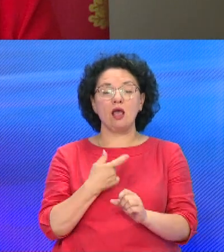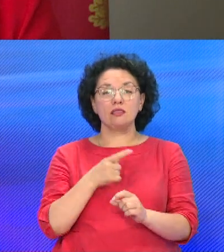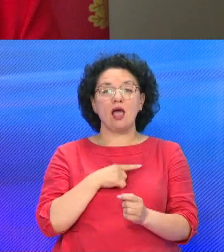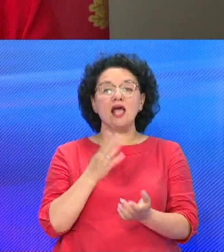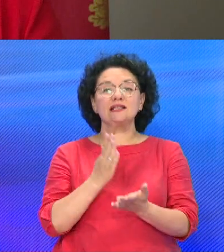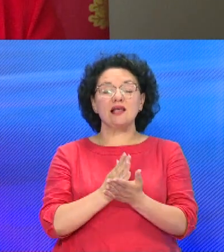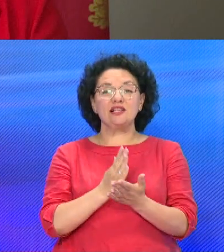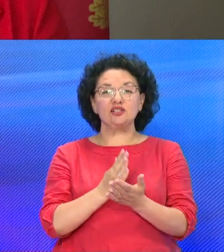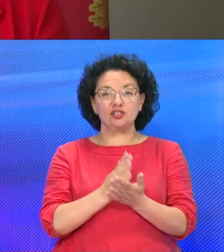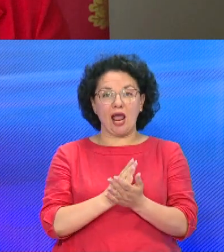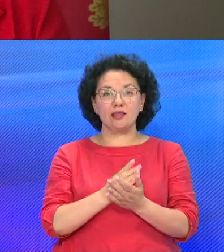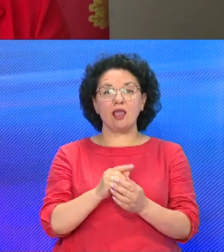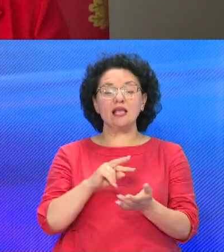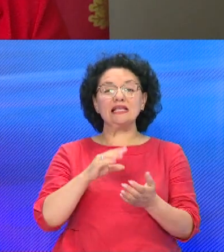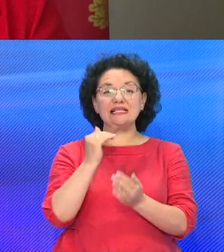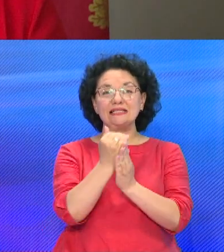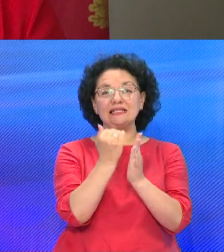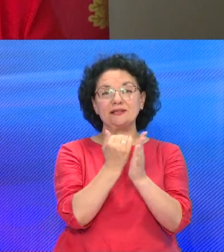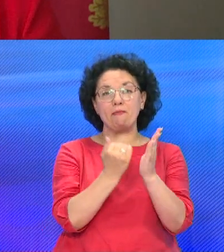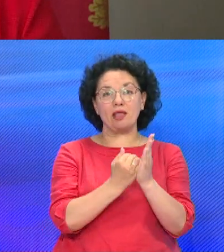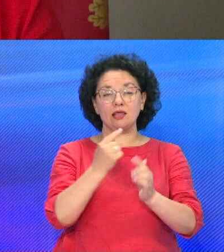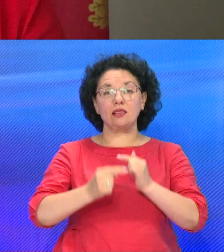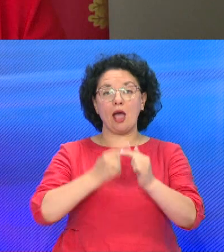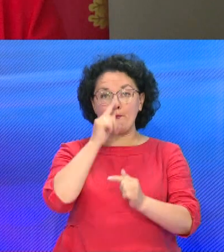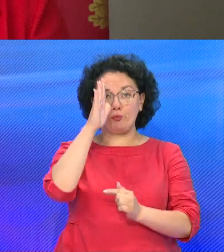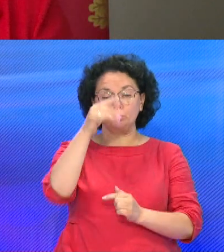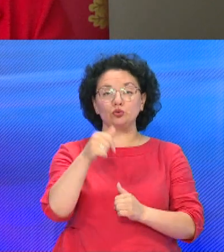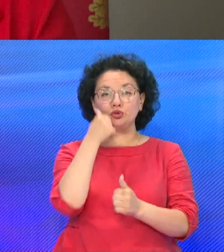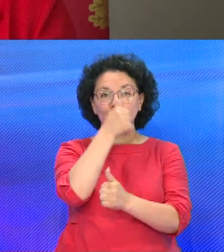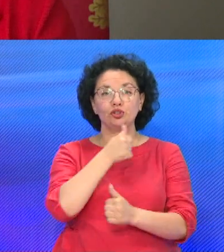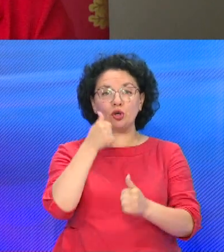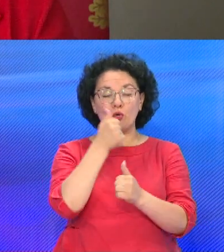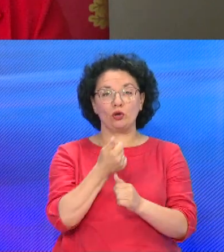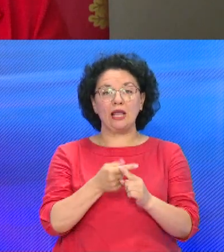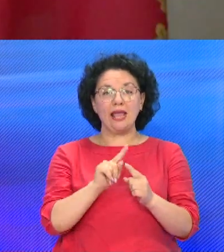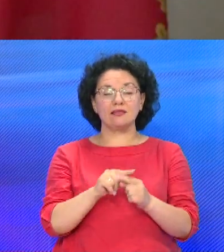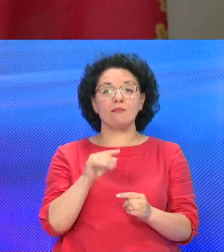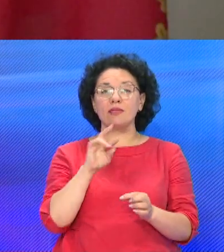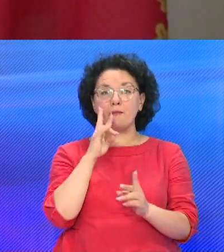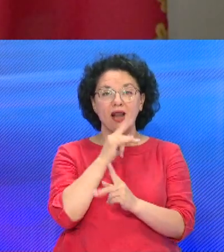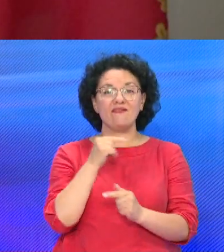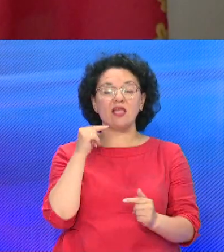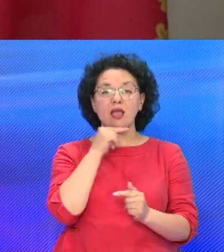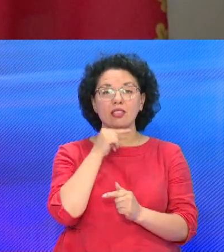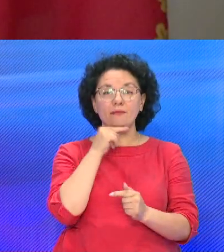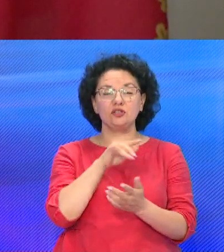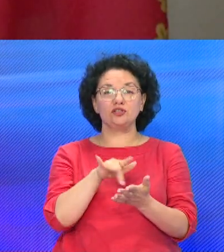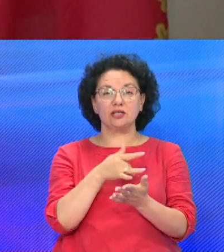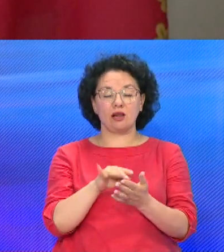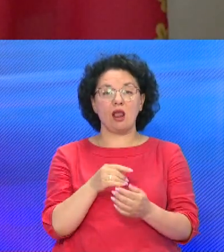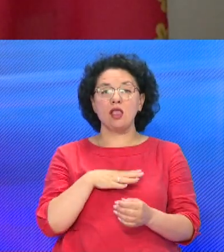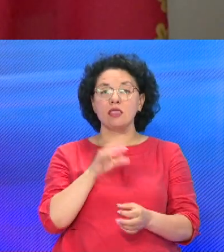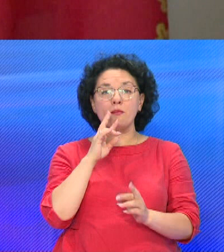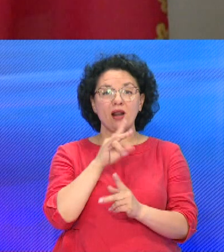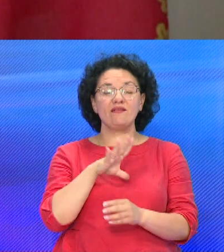на предстоящий год. Конечно, где-то были потребности их не обоснованно экономическими расчетами. Были нарушения по формированию тарифных